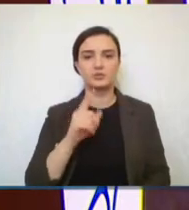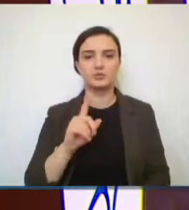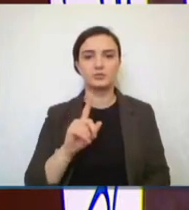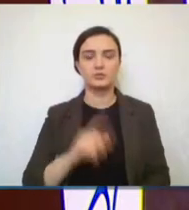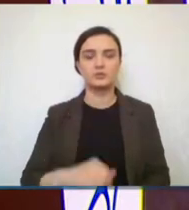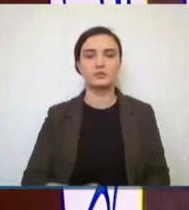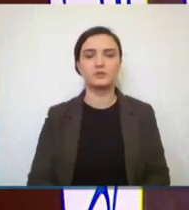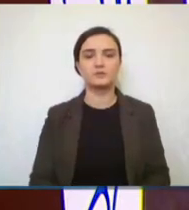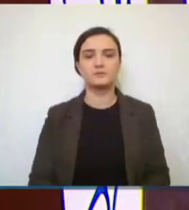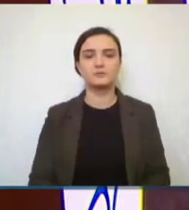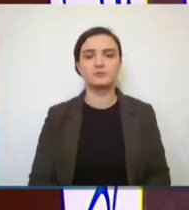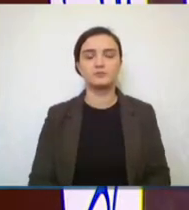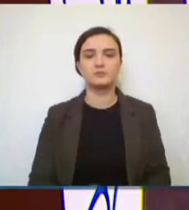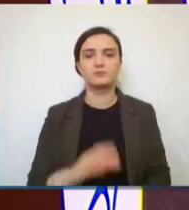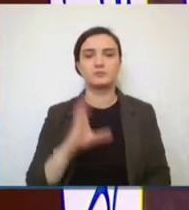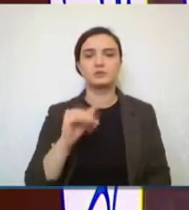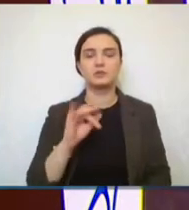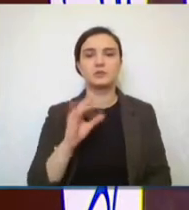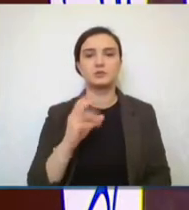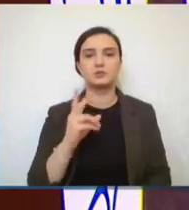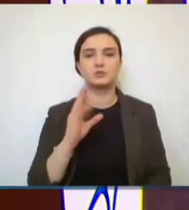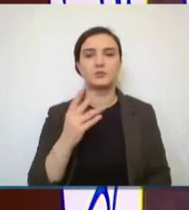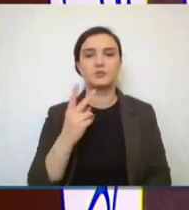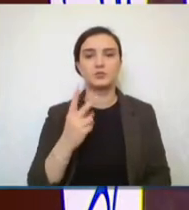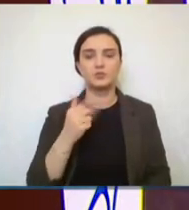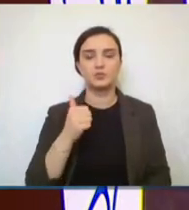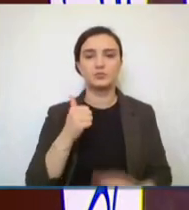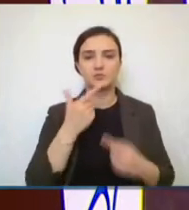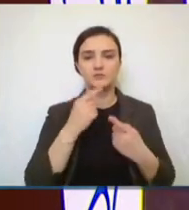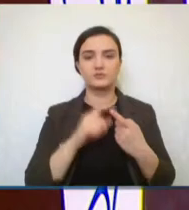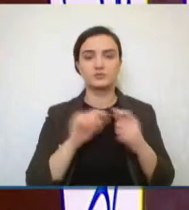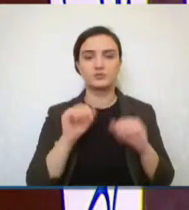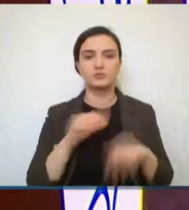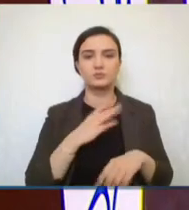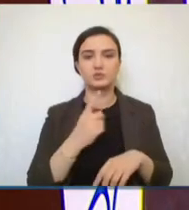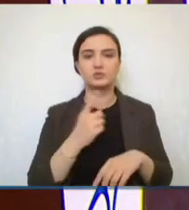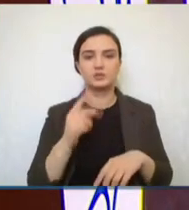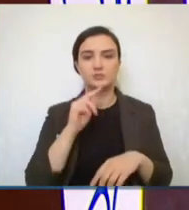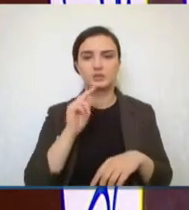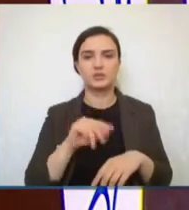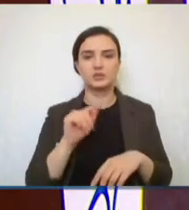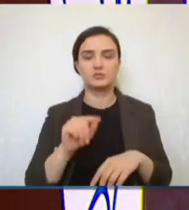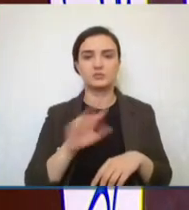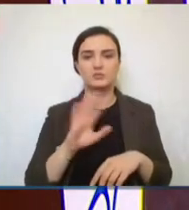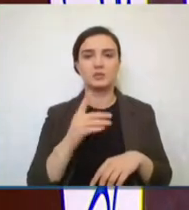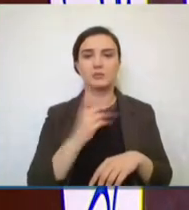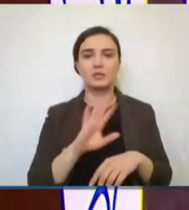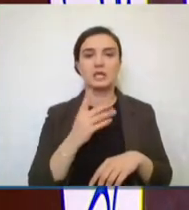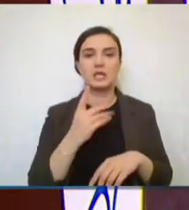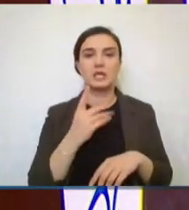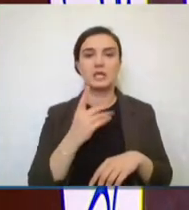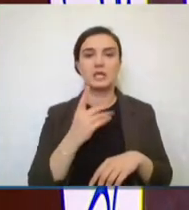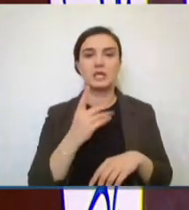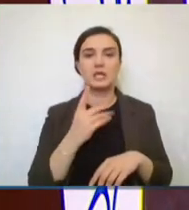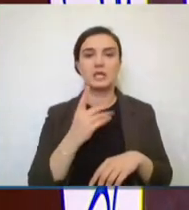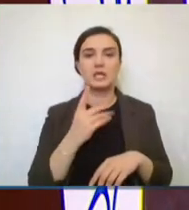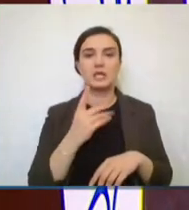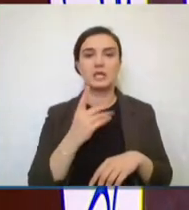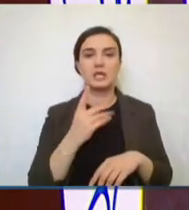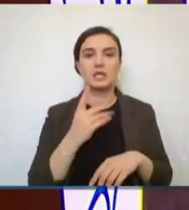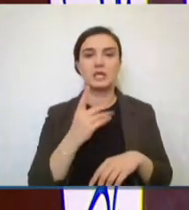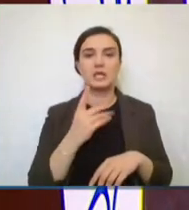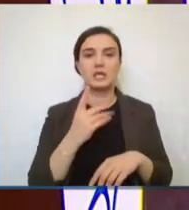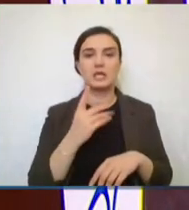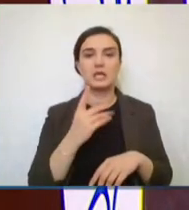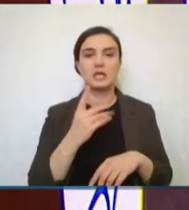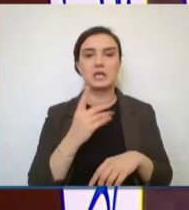SARS-CoV-2 როგორც ვირუსი შეიძლება იყოს ერთ-ერთი ბრალდებული, თუმცა არა ერთადერთი ბრალდებული იმ პროცესში, რასაც